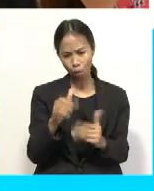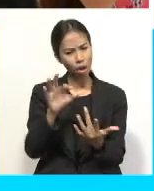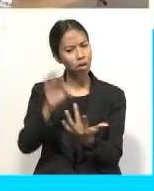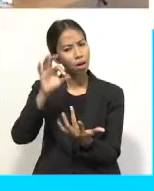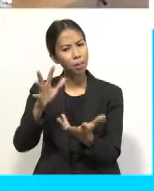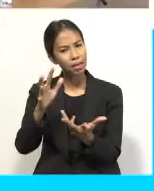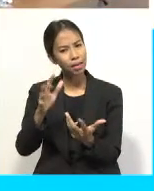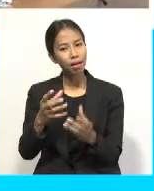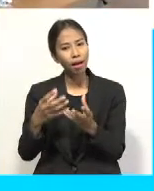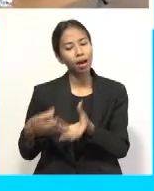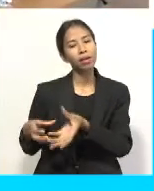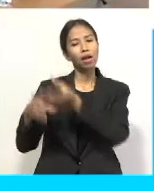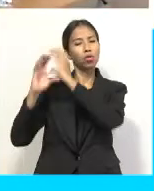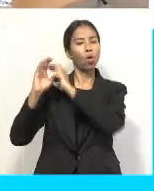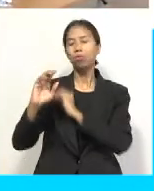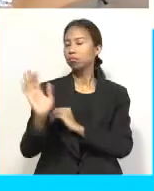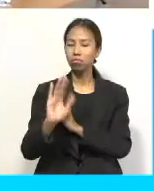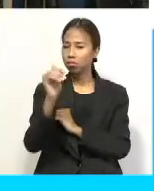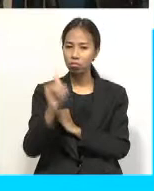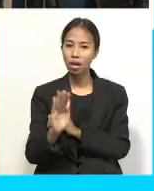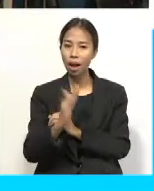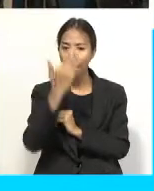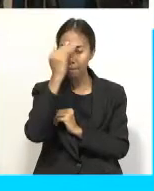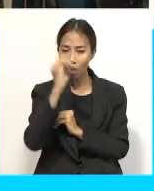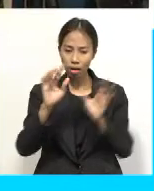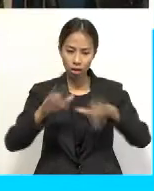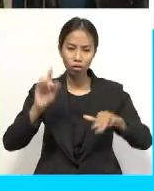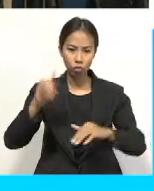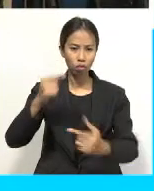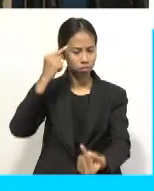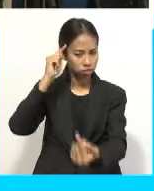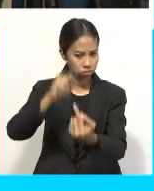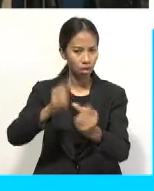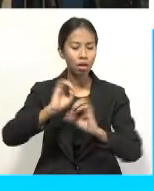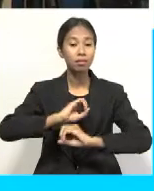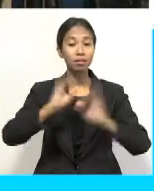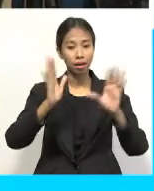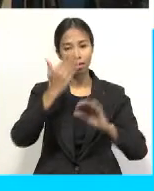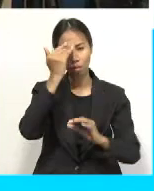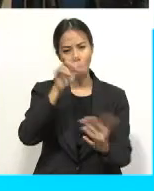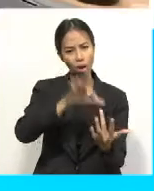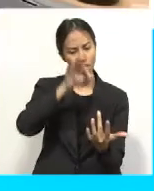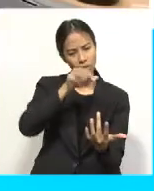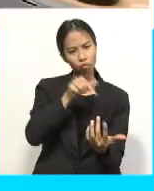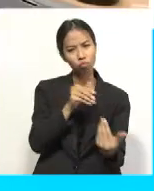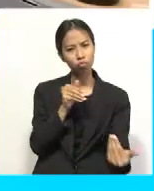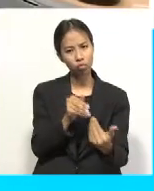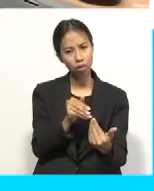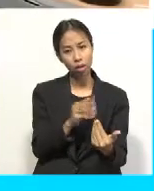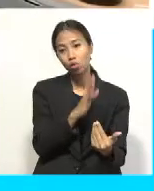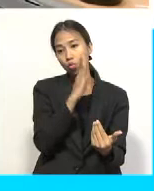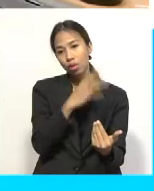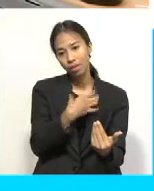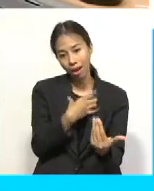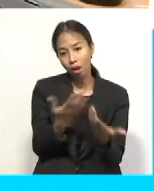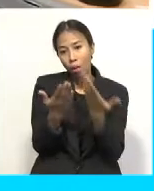การให้เด็กเนี่ยเขามีเป้าหมายที่ชัดเจนว่าถ้าได้แล้วเนี่ยก็คือควรที่จะเลือกในสิ่งที่ตัวเองได้หรือถ้าจะยอมเสี่ยงไปอีก